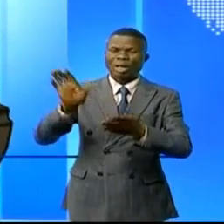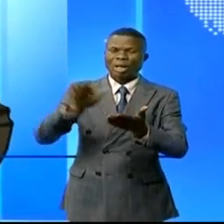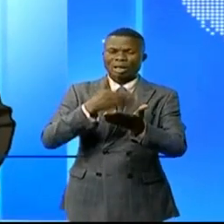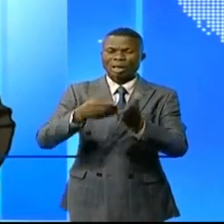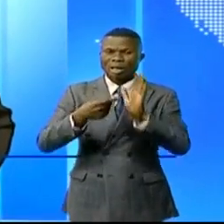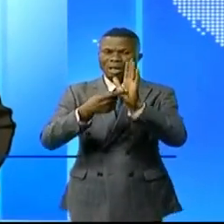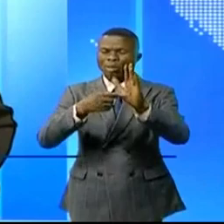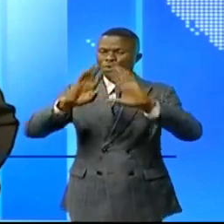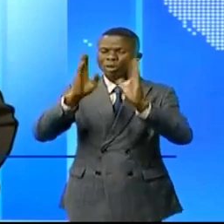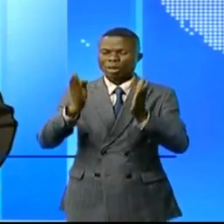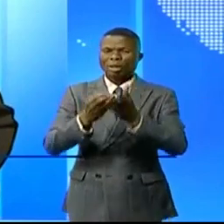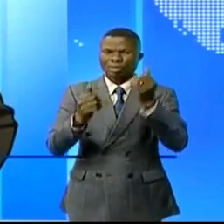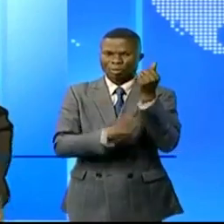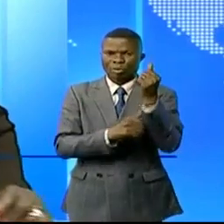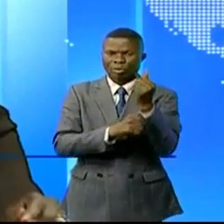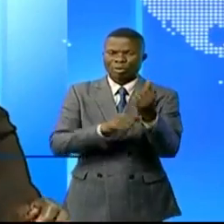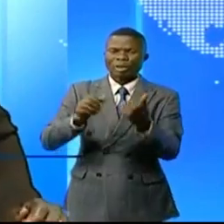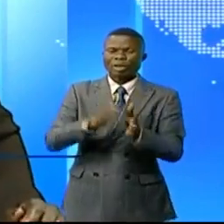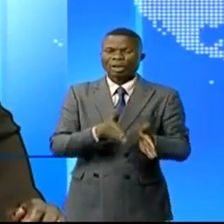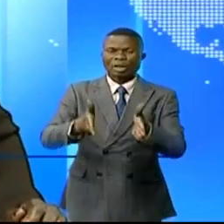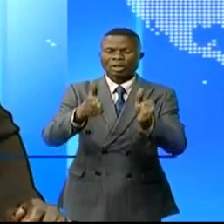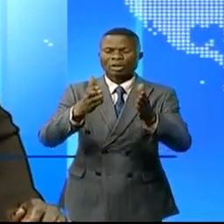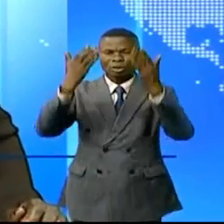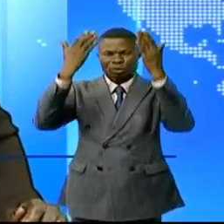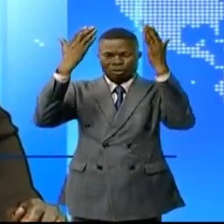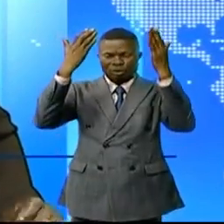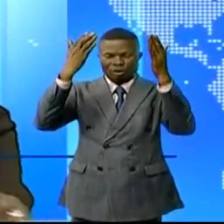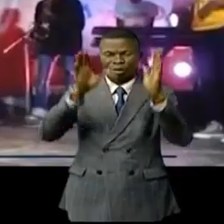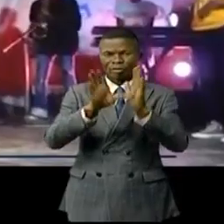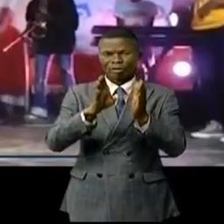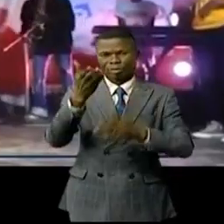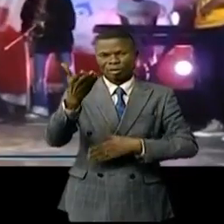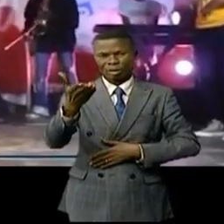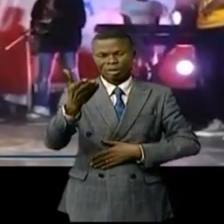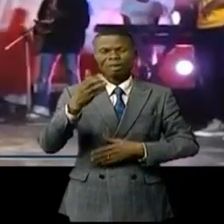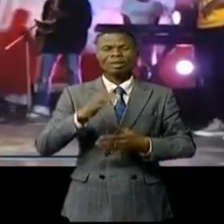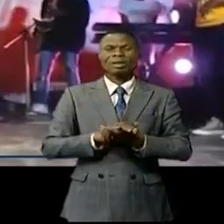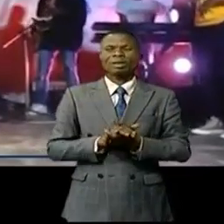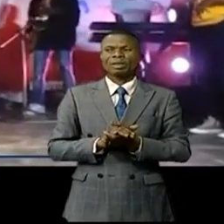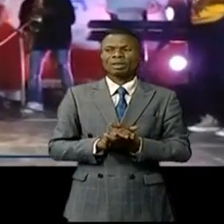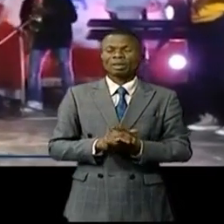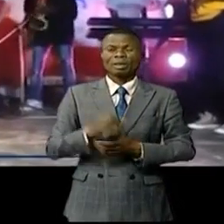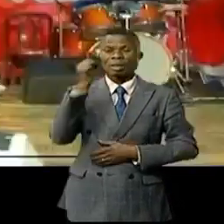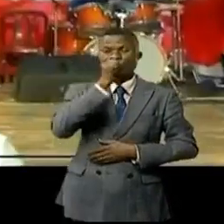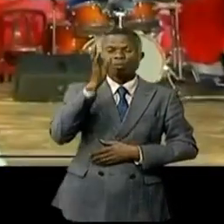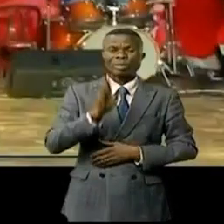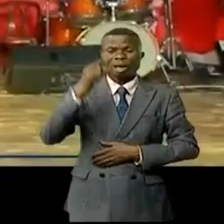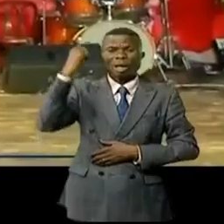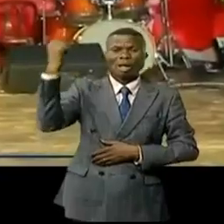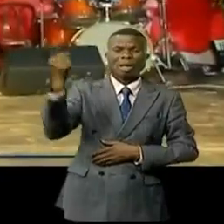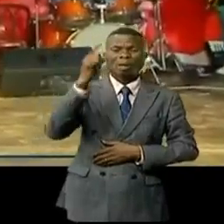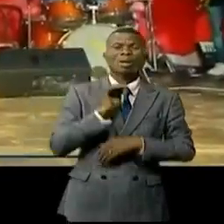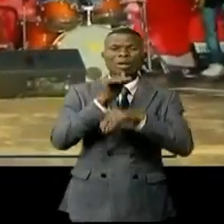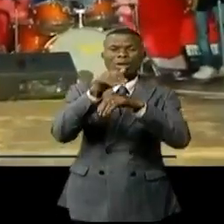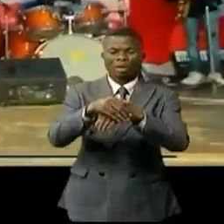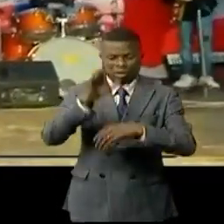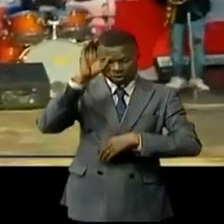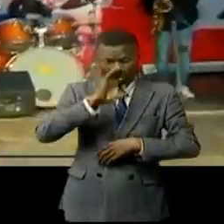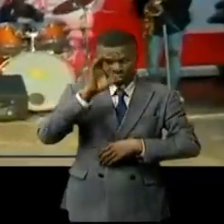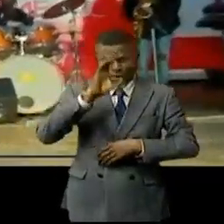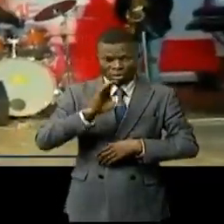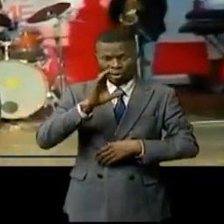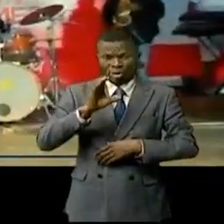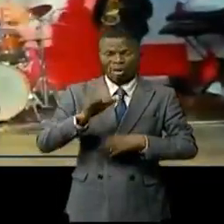à l'assistance le chemin du Seigneur. Anastasie Ndumbo. Les artistes et musiciens du monde s'impliquent dans la recherche des